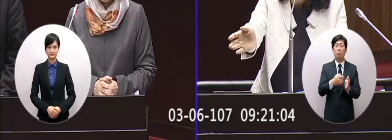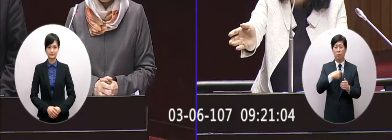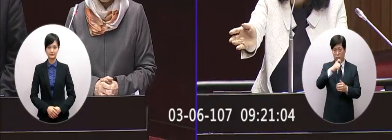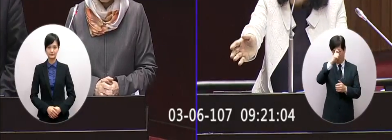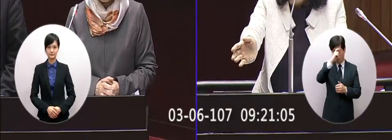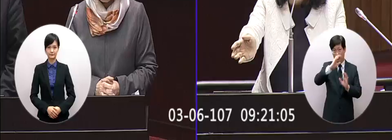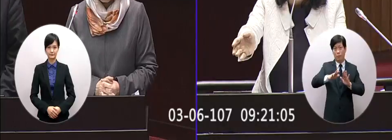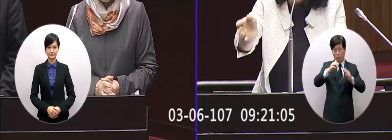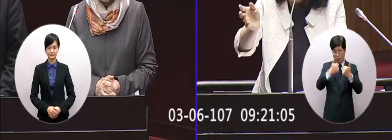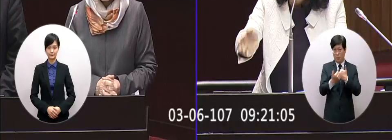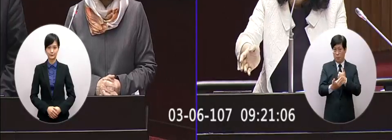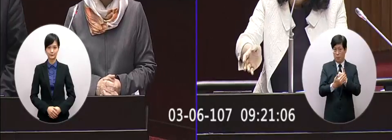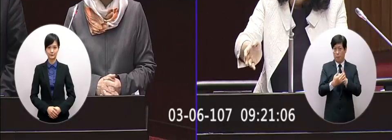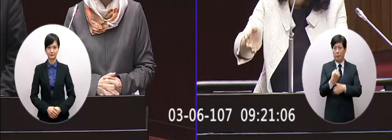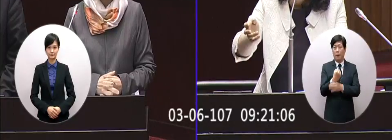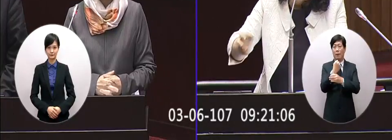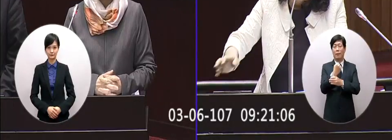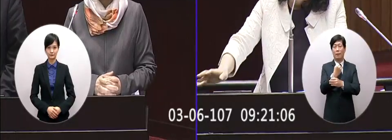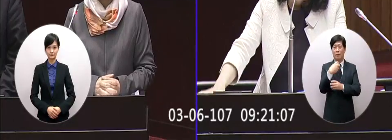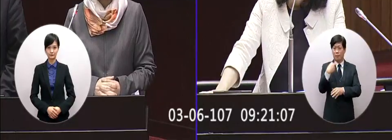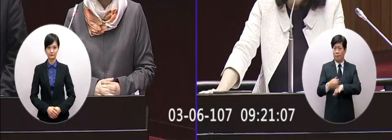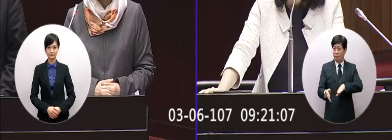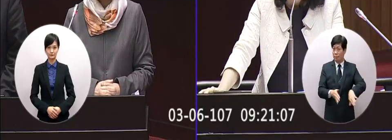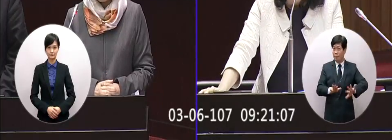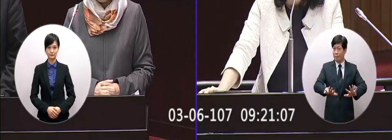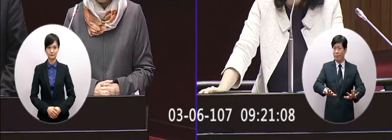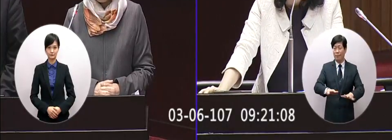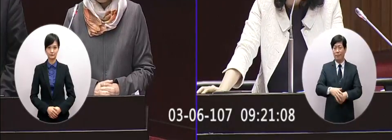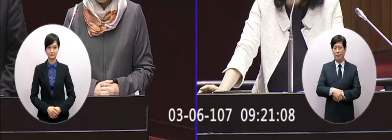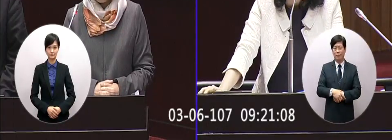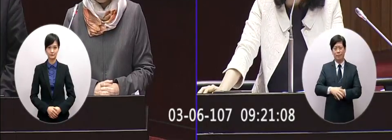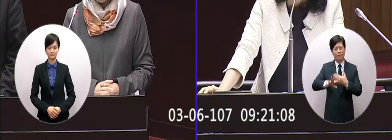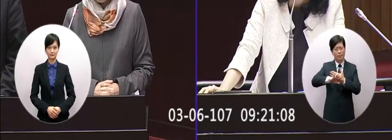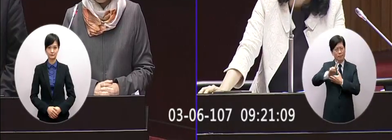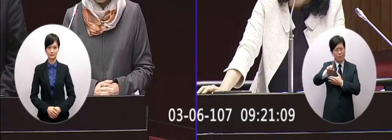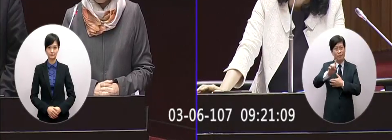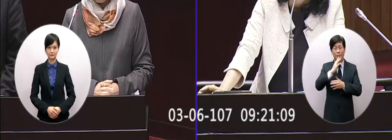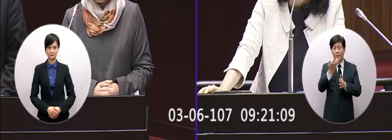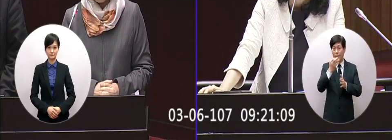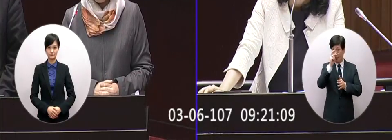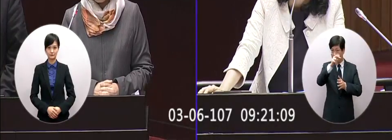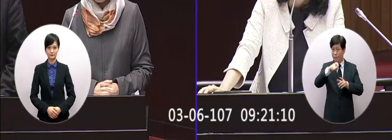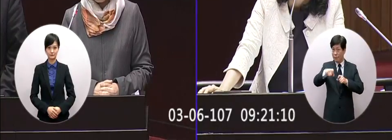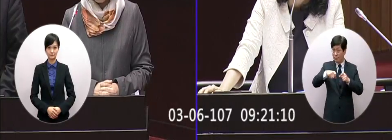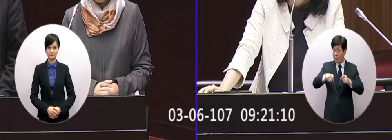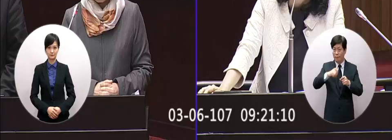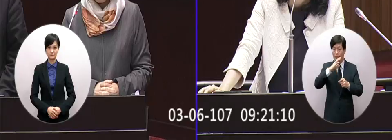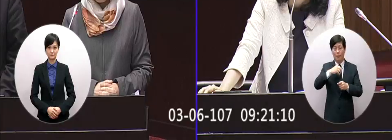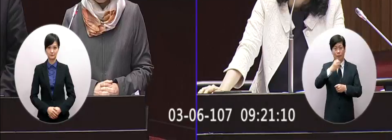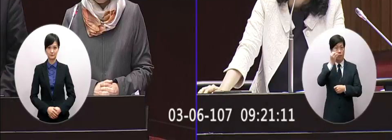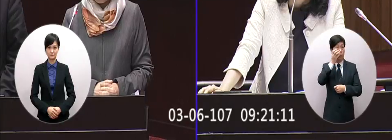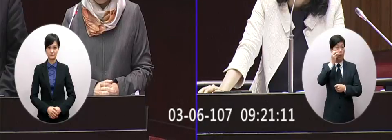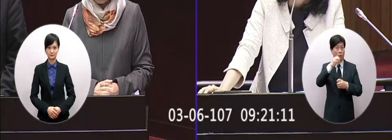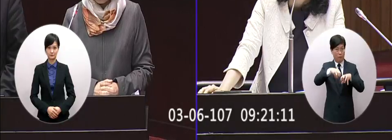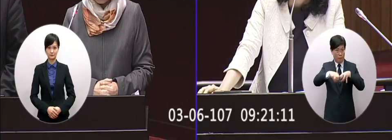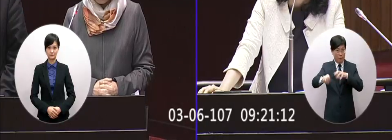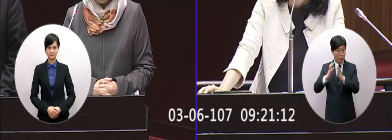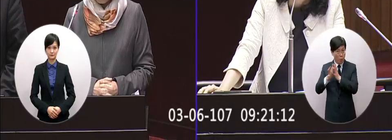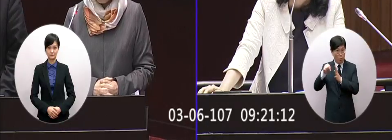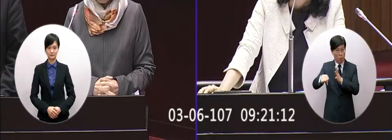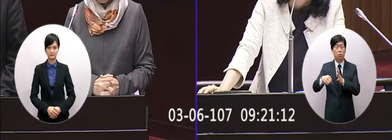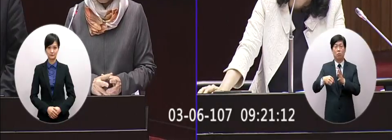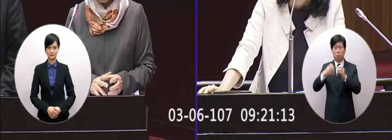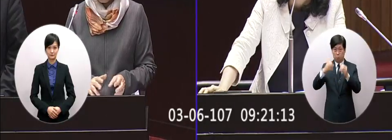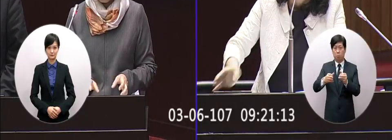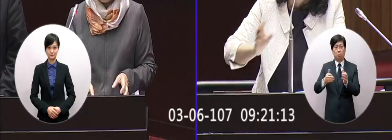要请国发会来支持。另外的就是我们现在有一个前瞻计划，花莲分队对部的部分已经